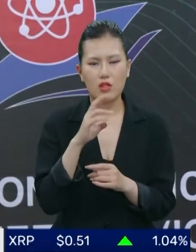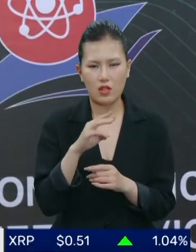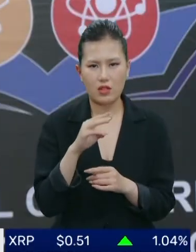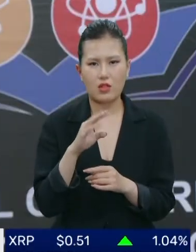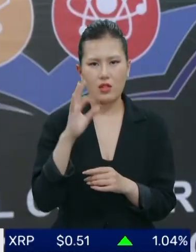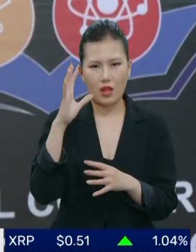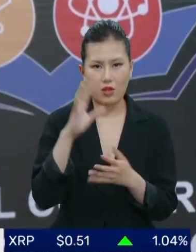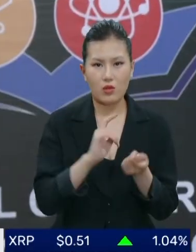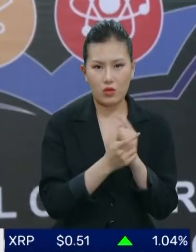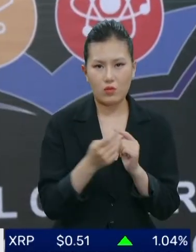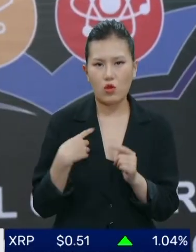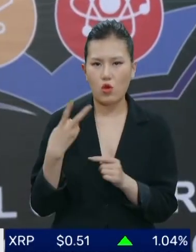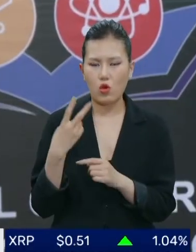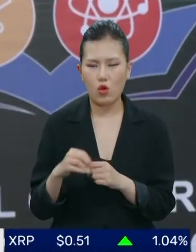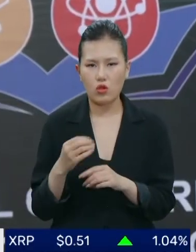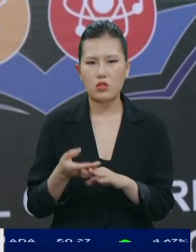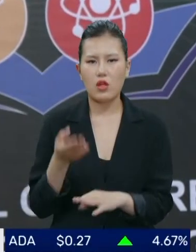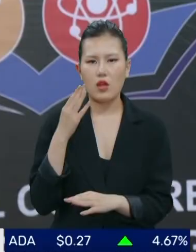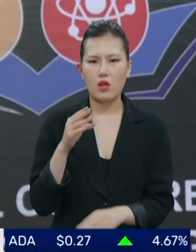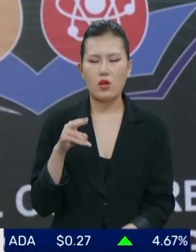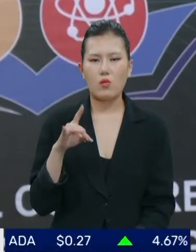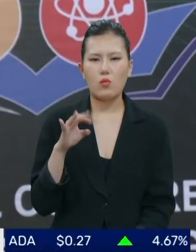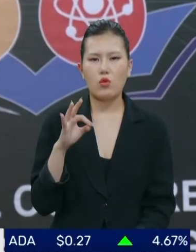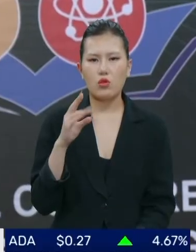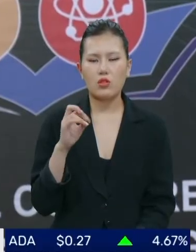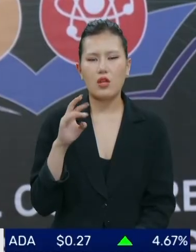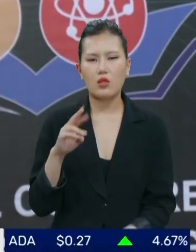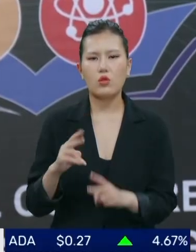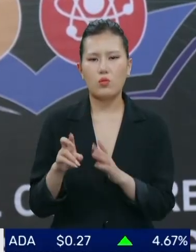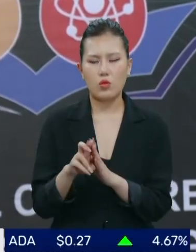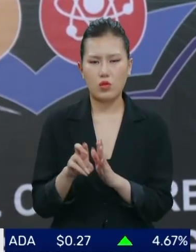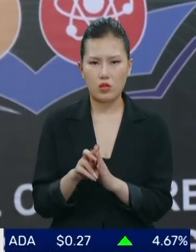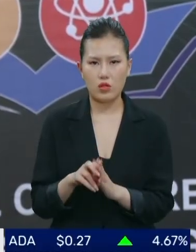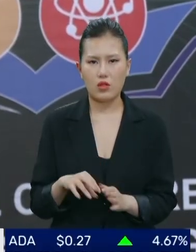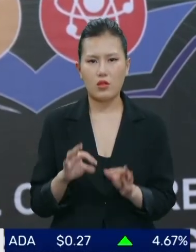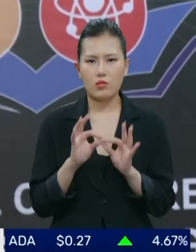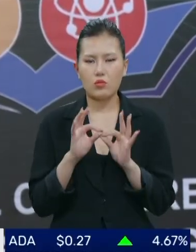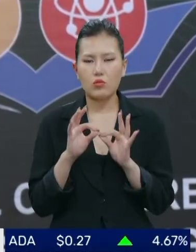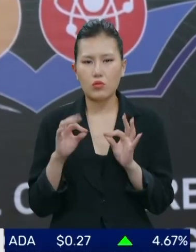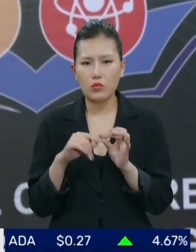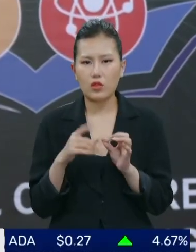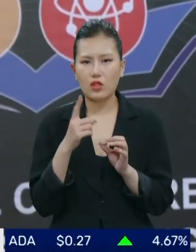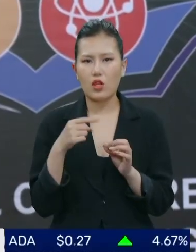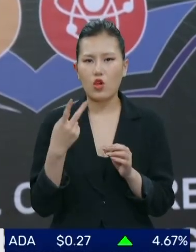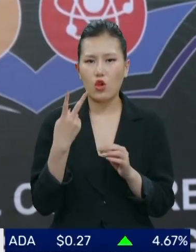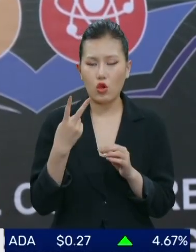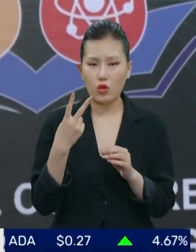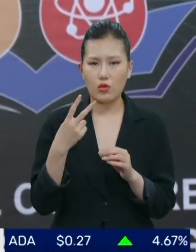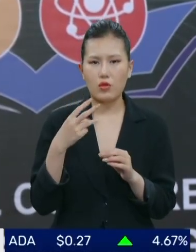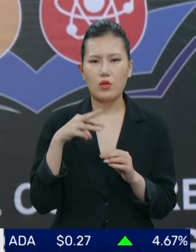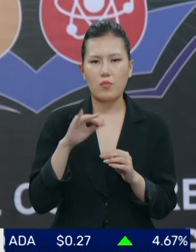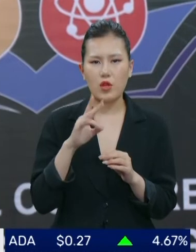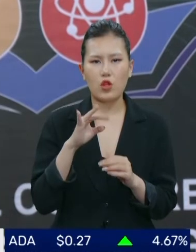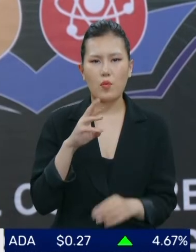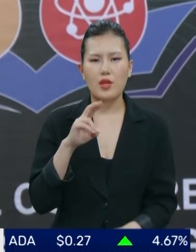байгаа. Ер нь бол тэр нэмгэн ялцсан байхгүй ойролцоо 1-2 микрометрийн хэмжээтэй нэг зузаан тийм ялцсан